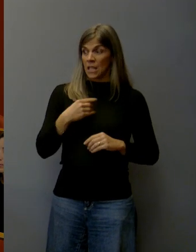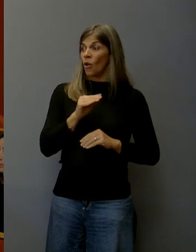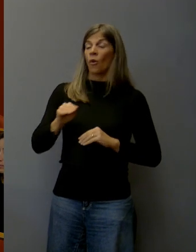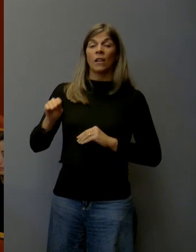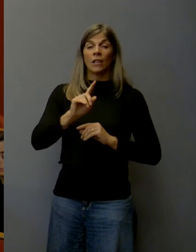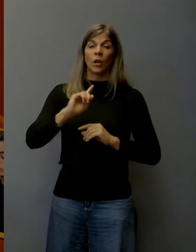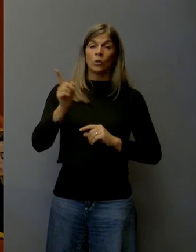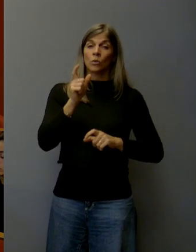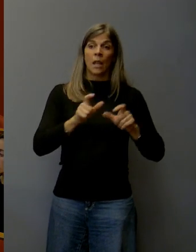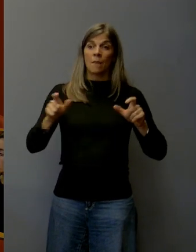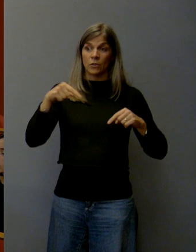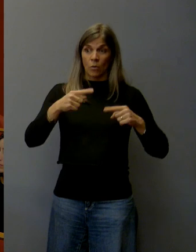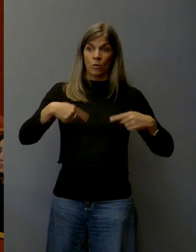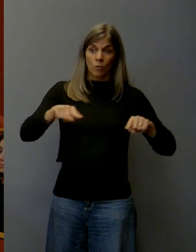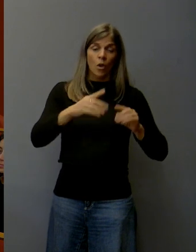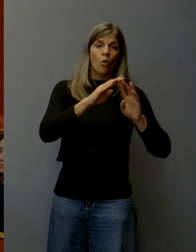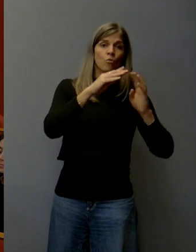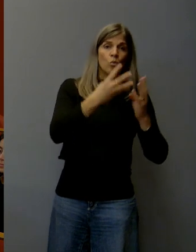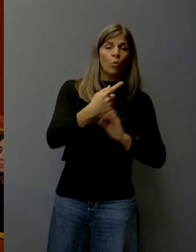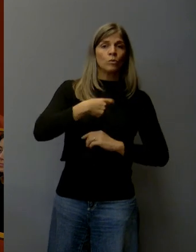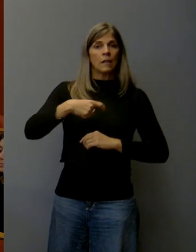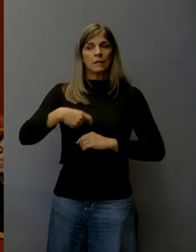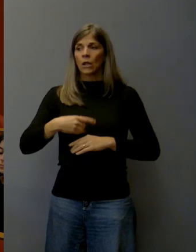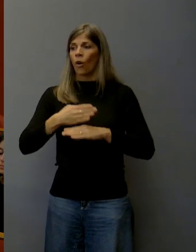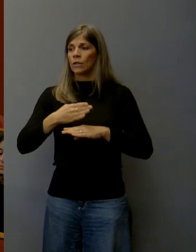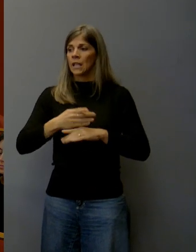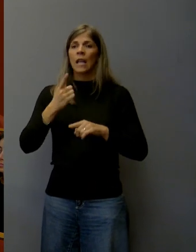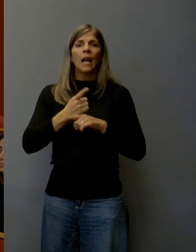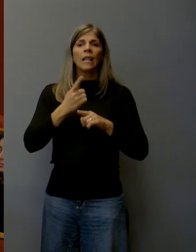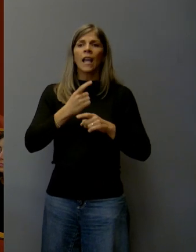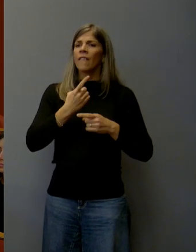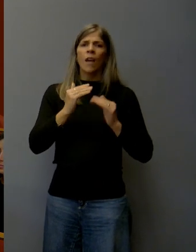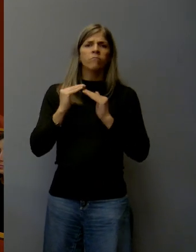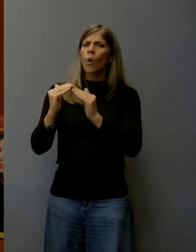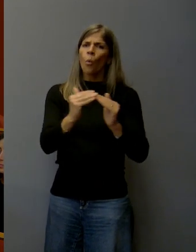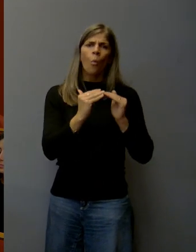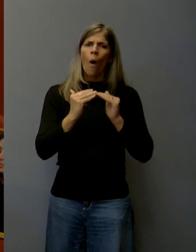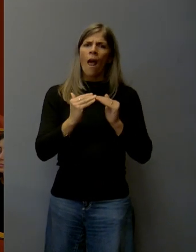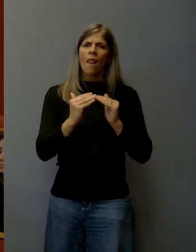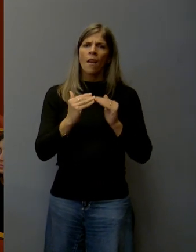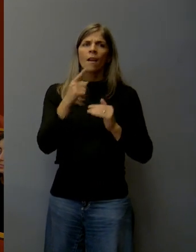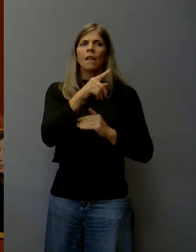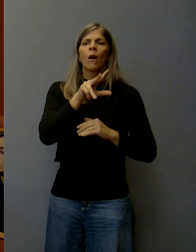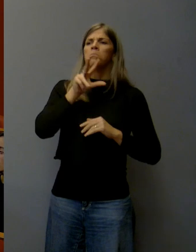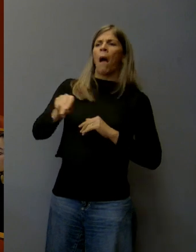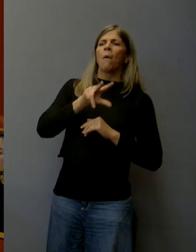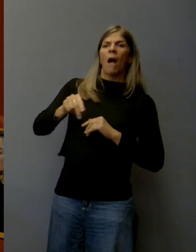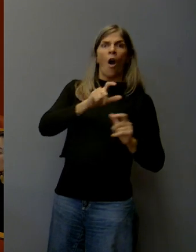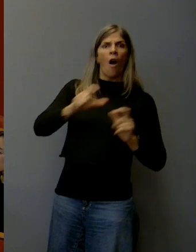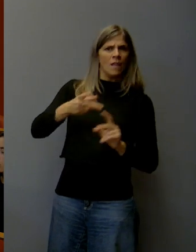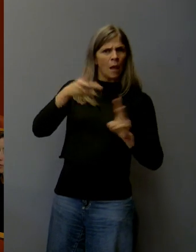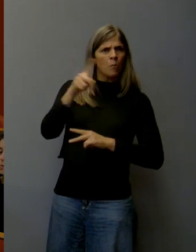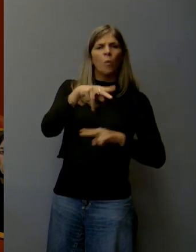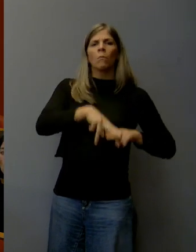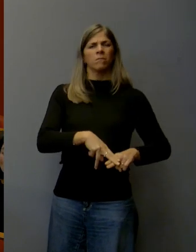consiglio che siano giunta che siano sindaco che siano consiglieri siano trattati in questo modo 1 seconda cosa sull'ordine